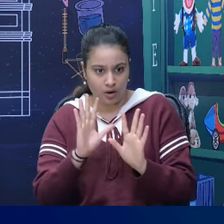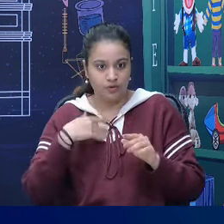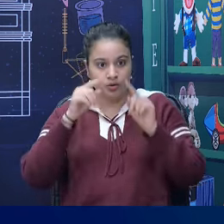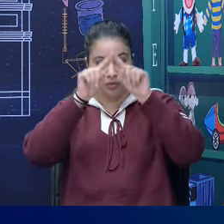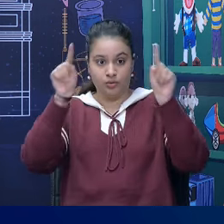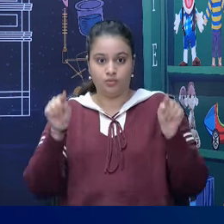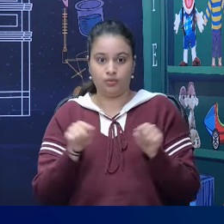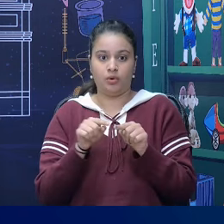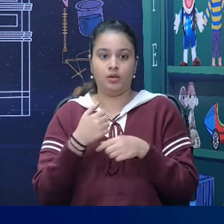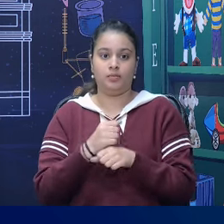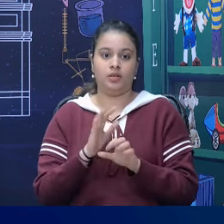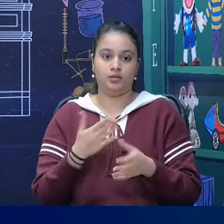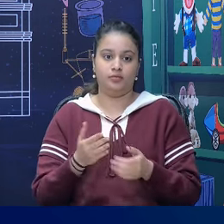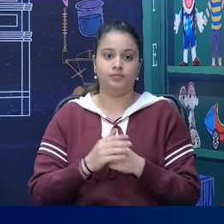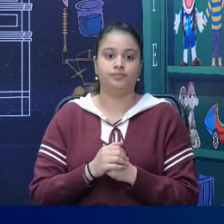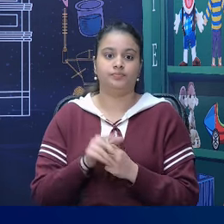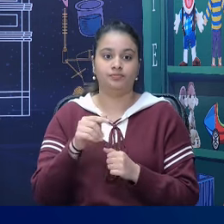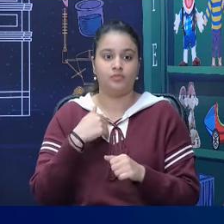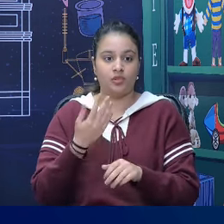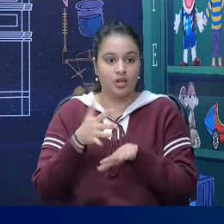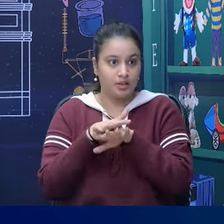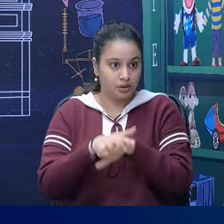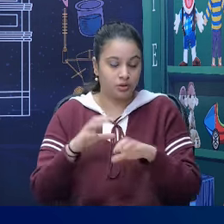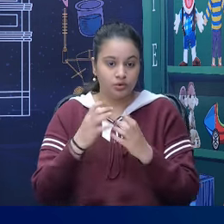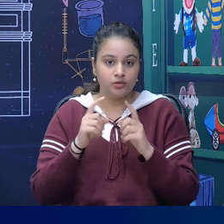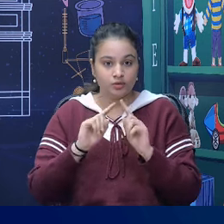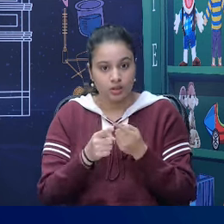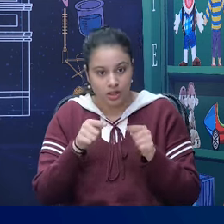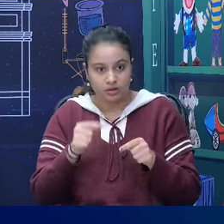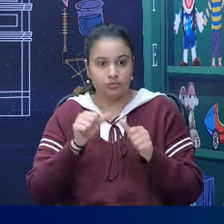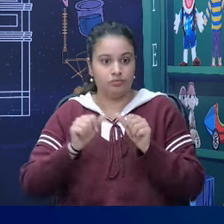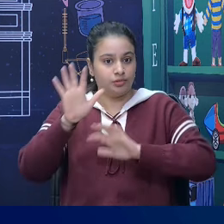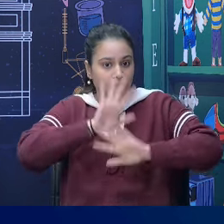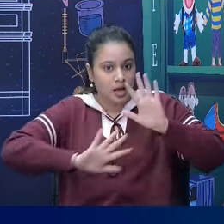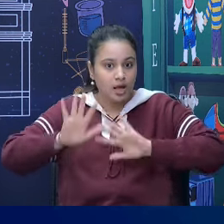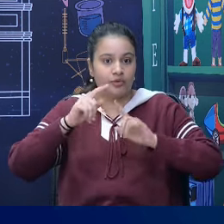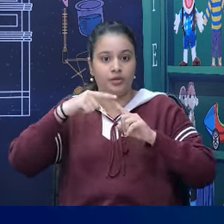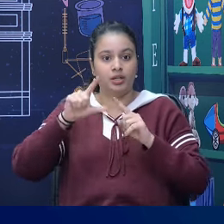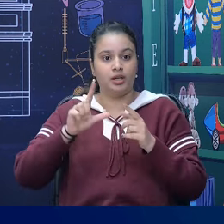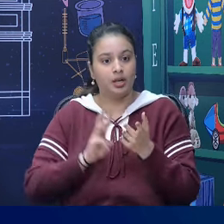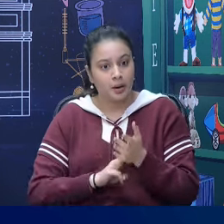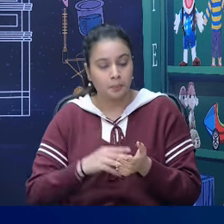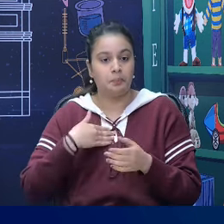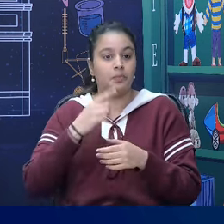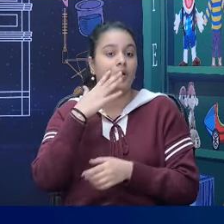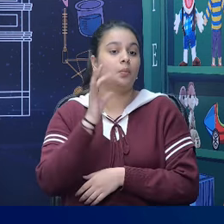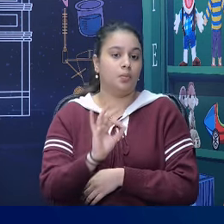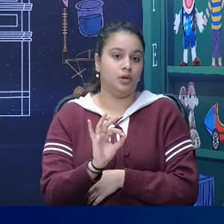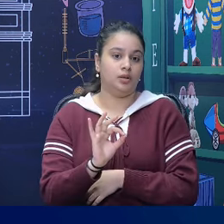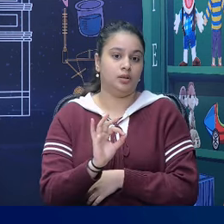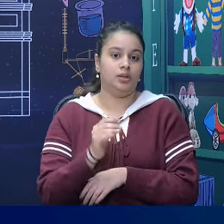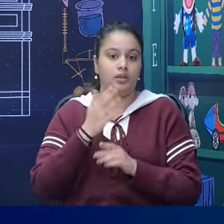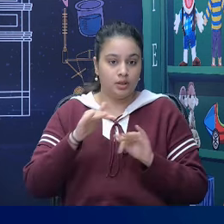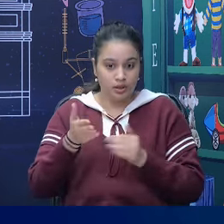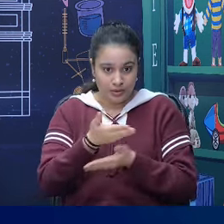को और समावेशी कक्षा के लिहाज से इस तरह की एक्टिविटीज य टीचिंग लर्निंग मटेरियल और भी जरूरी हो जाते हैं ताकि